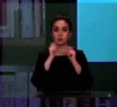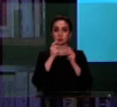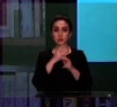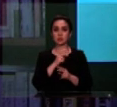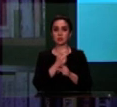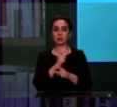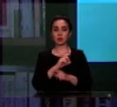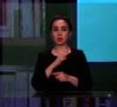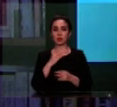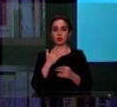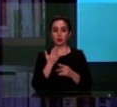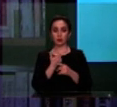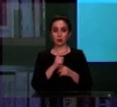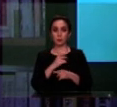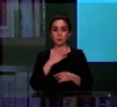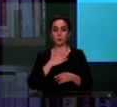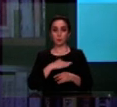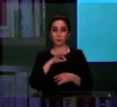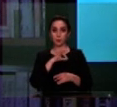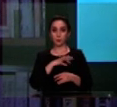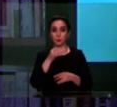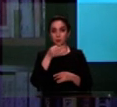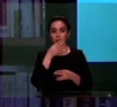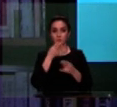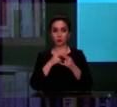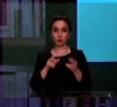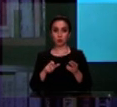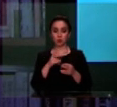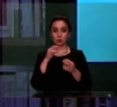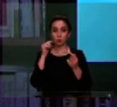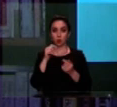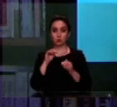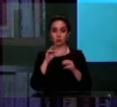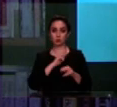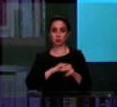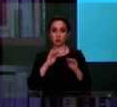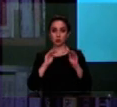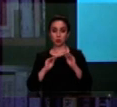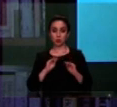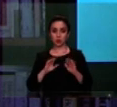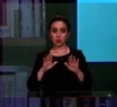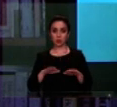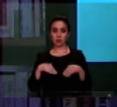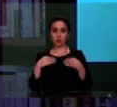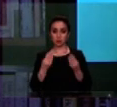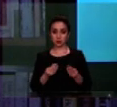eng ma'qul yo'li ham ularga munosib ish o'rinlarini yaratishdir.